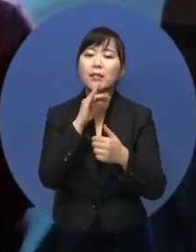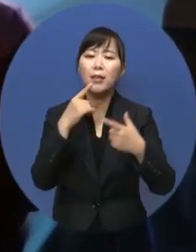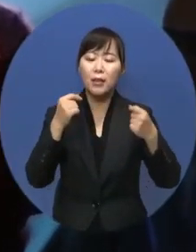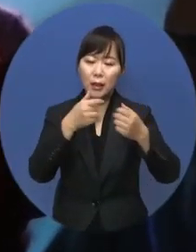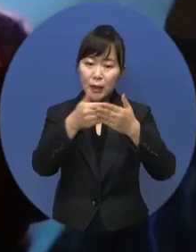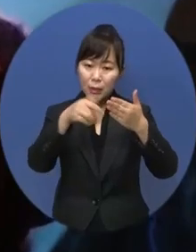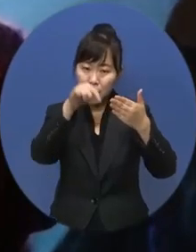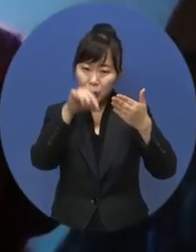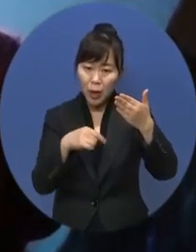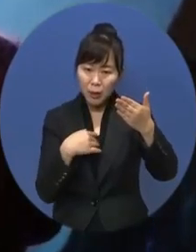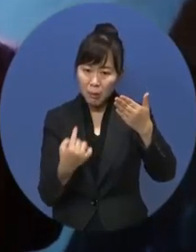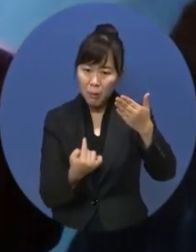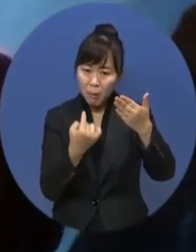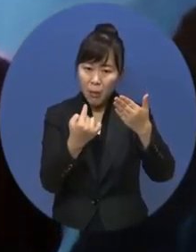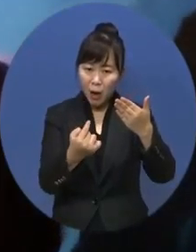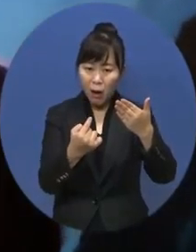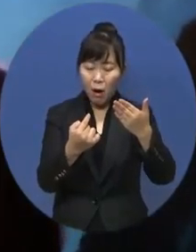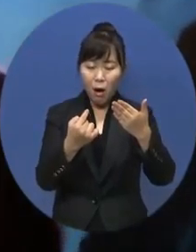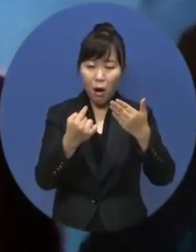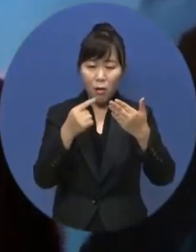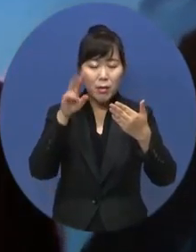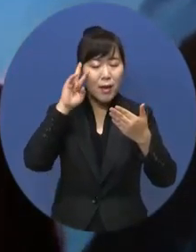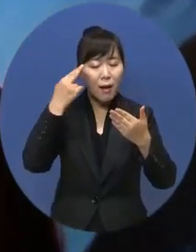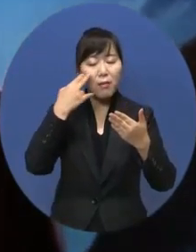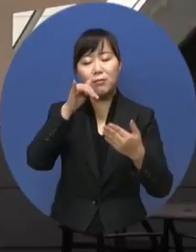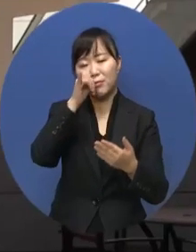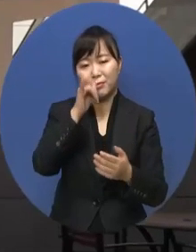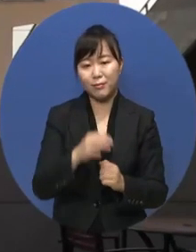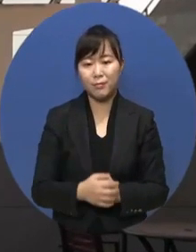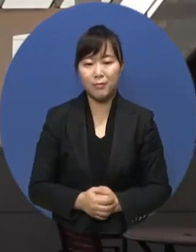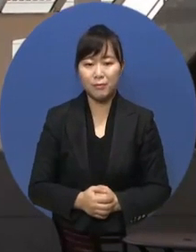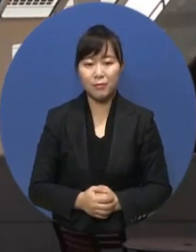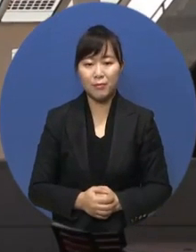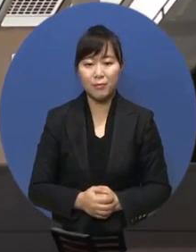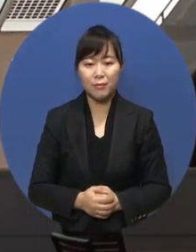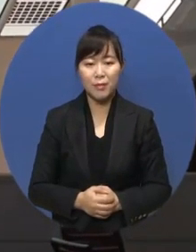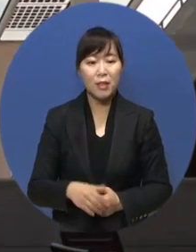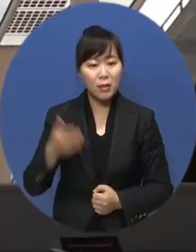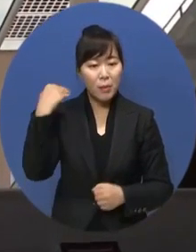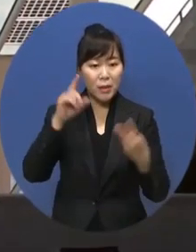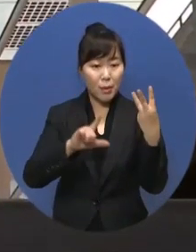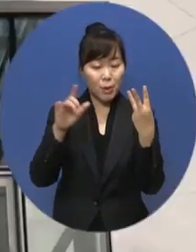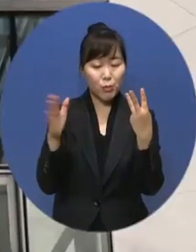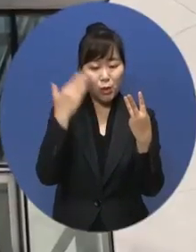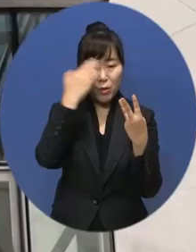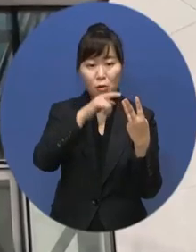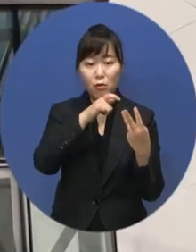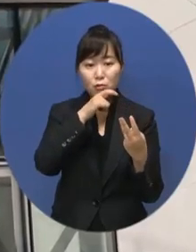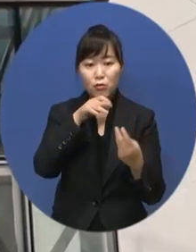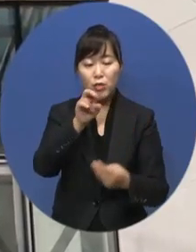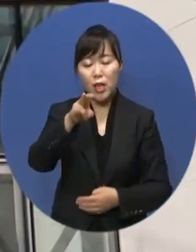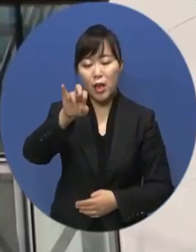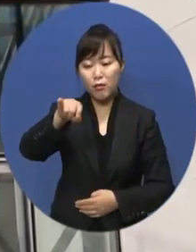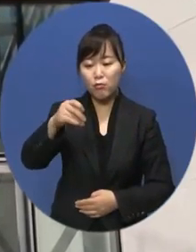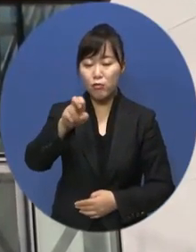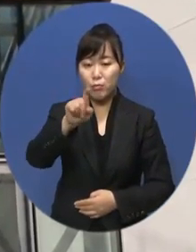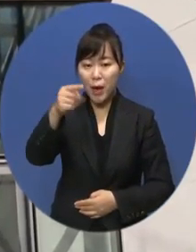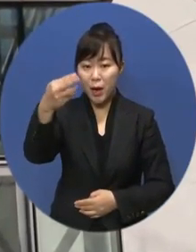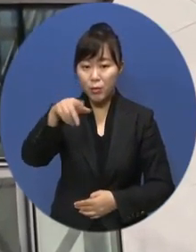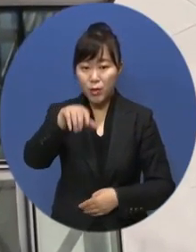그림 속에 들어가 있는 착각을 불러일으킵니다. 지난 3일부터 여수 예울마루에서 열리고